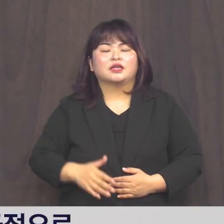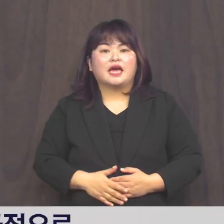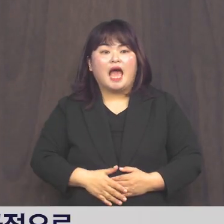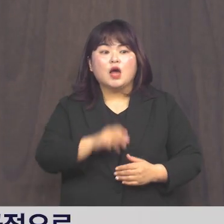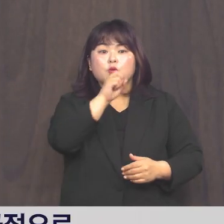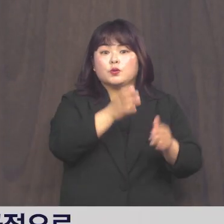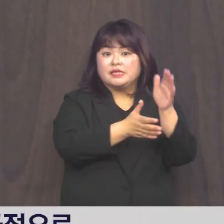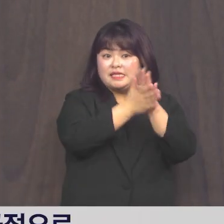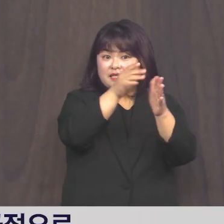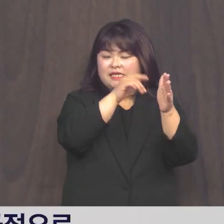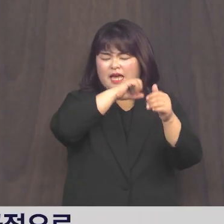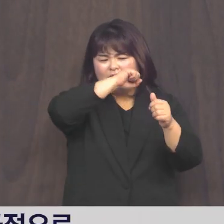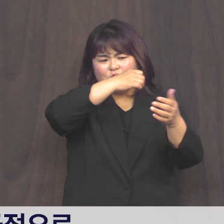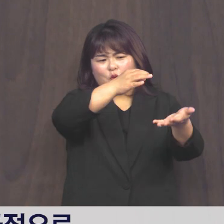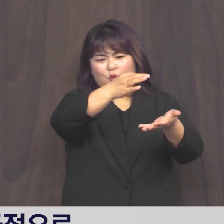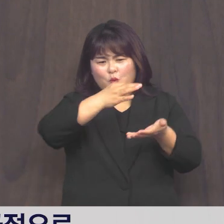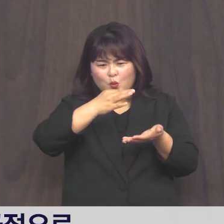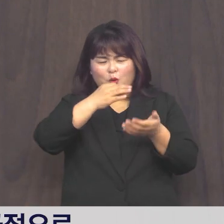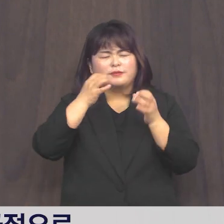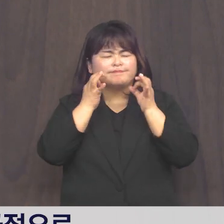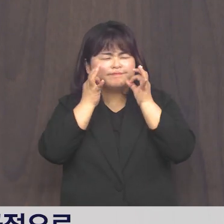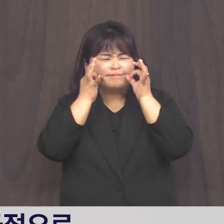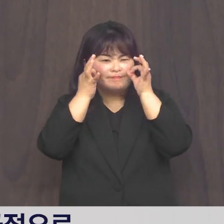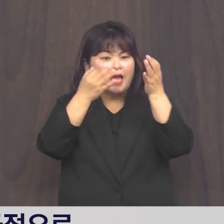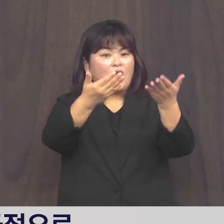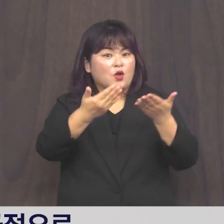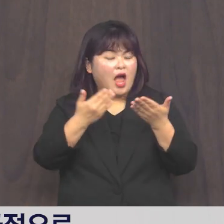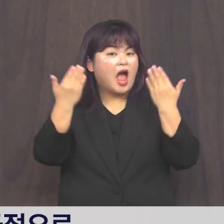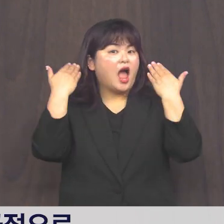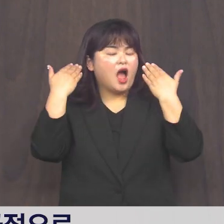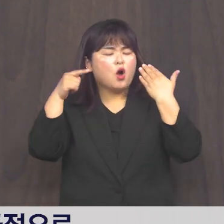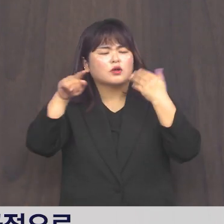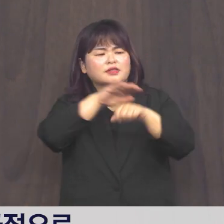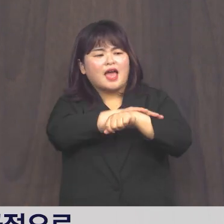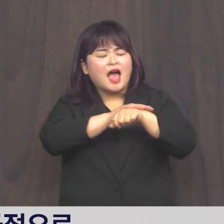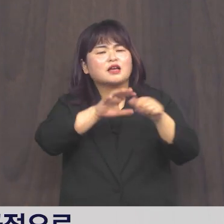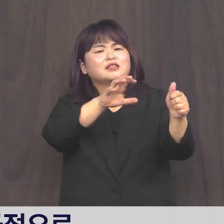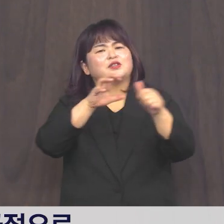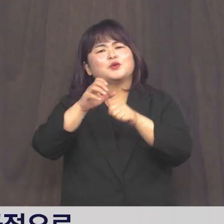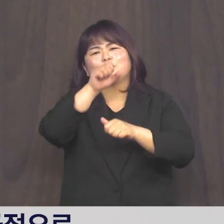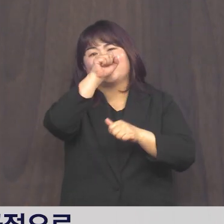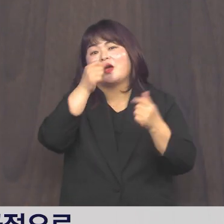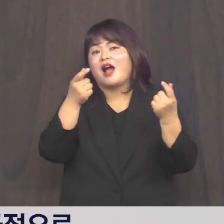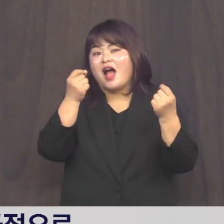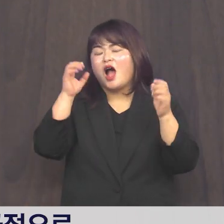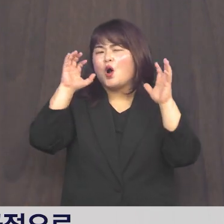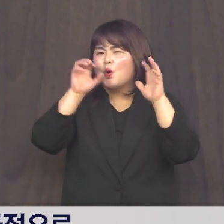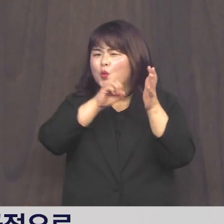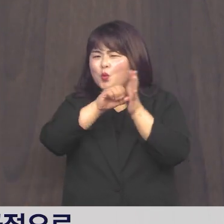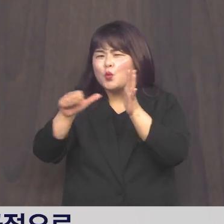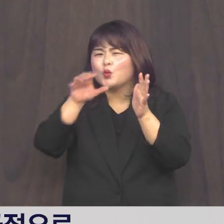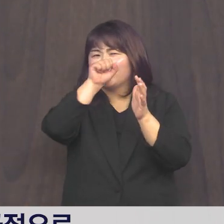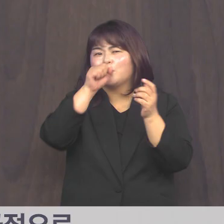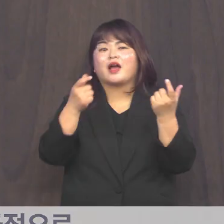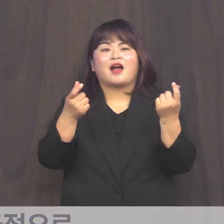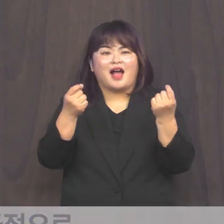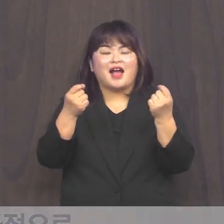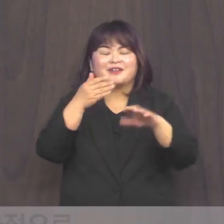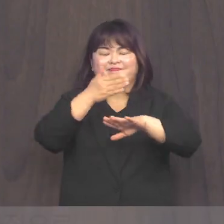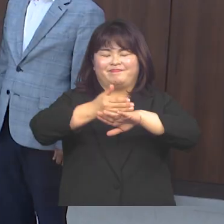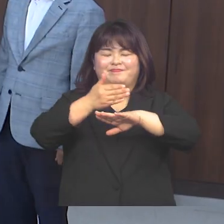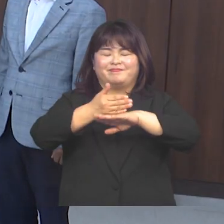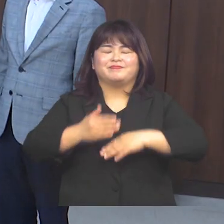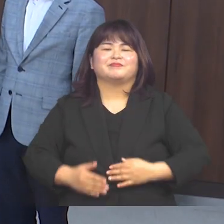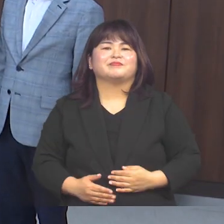예산과 정성을 들여서 이렇게 해주신 거를 학교에서 적극적으로 활용해 주셔서 또 이렇게 홍보도 해주시고 그랬으면